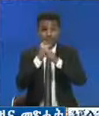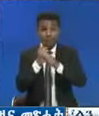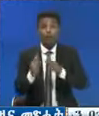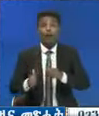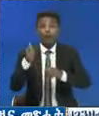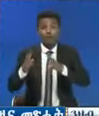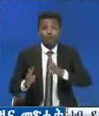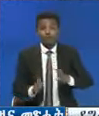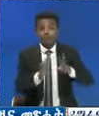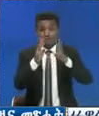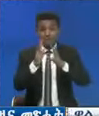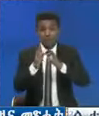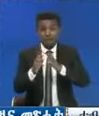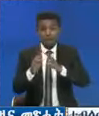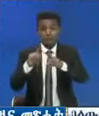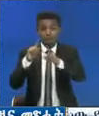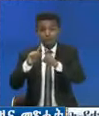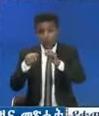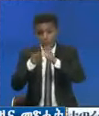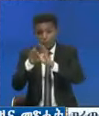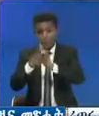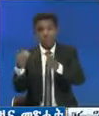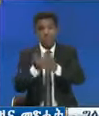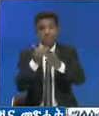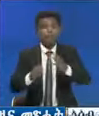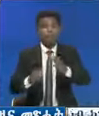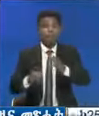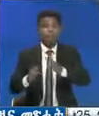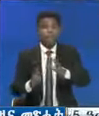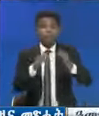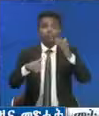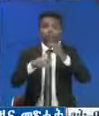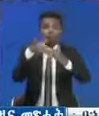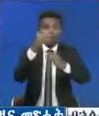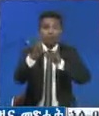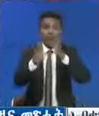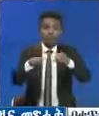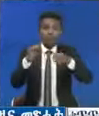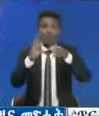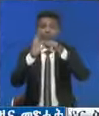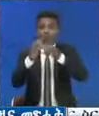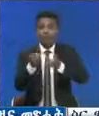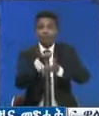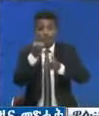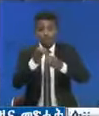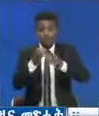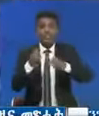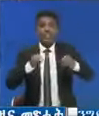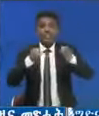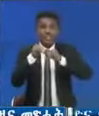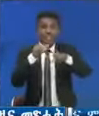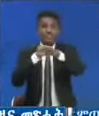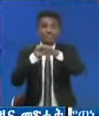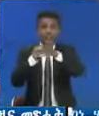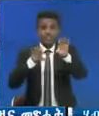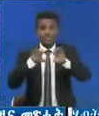አስፋልት መንገድ በተጨማሪ የውስጥ ለውስጥ አዳዲስ መንገዶች ተገንብተውባት አገልግሎት በመስጠት ማህበራዊና ኢኮኖሚያዊ እንቅስቃሴዎቿ እንዲነቃቁ እያደረጉ